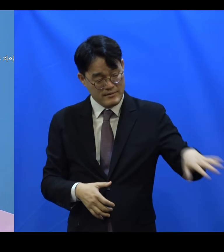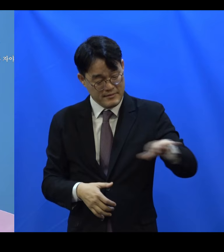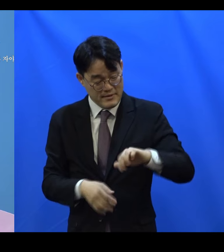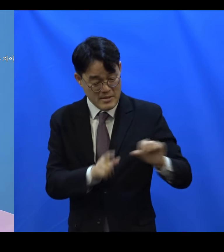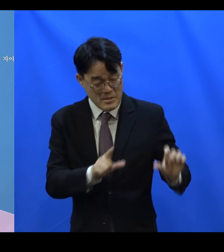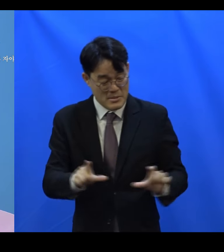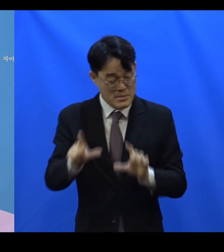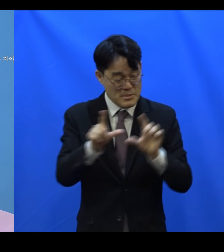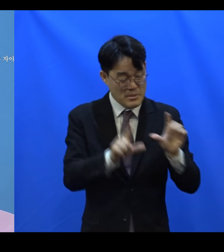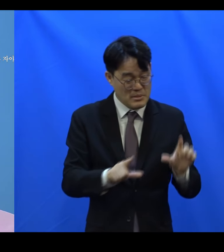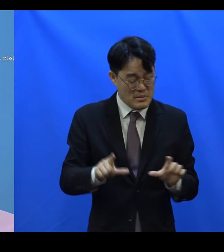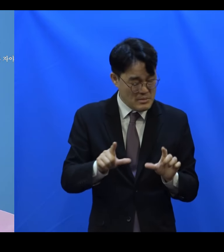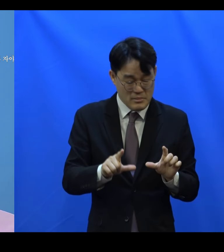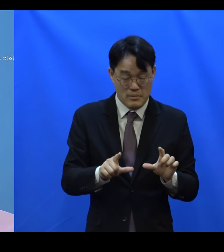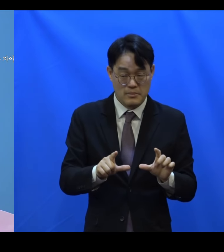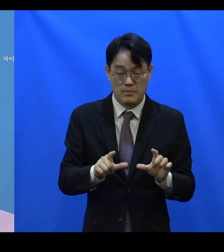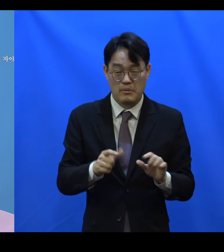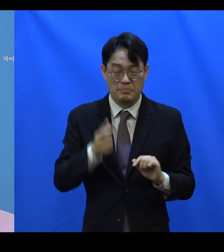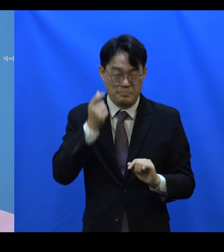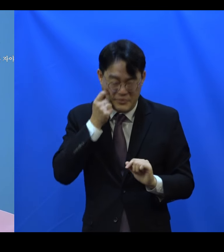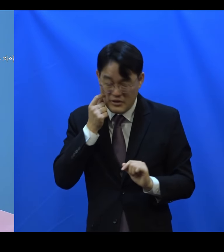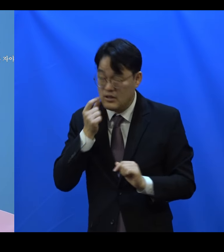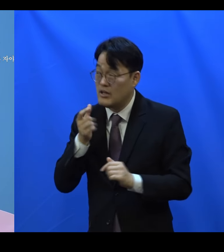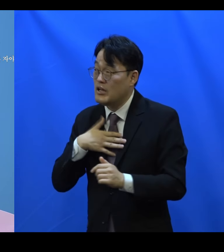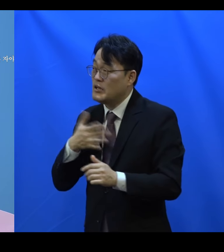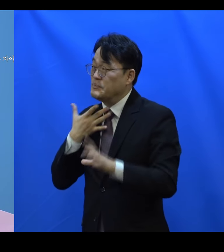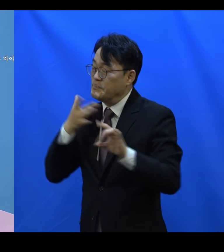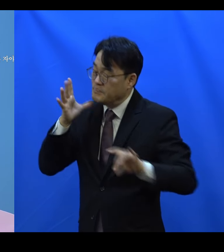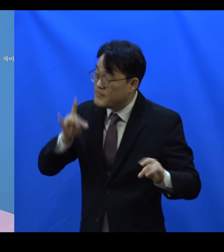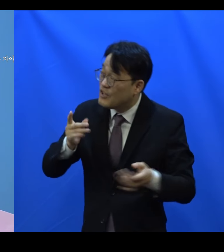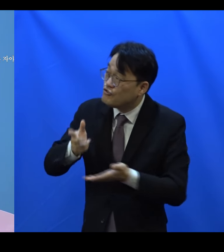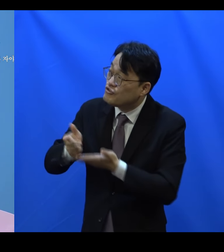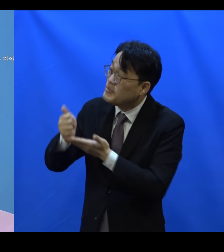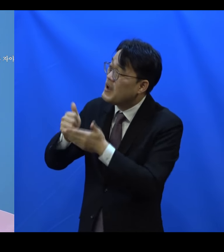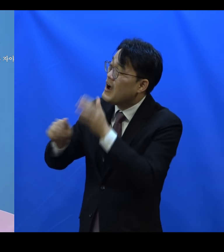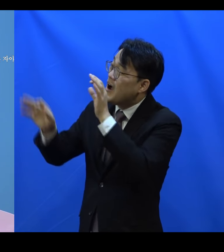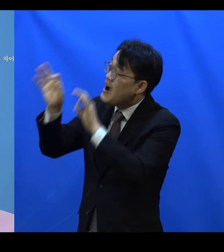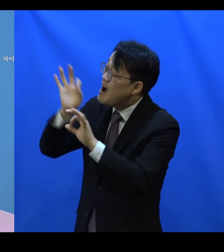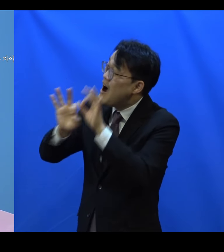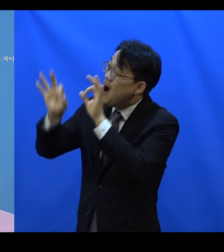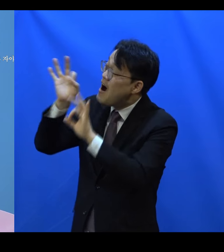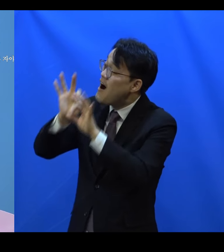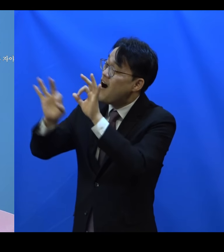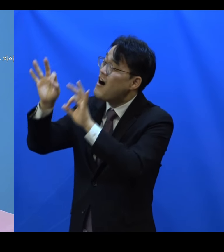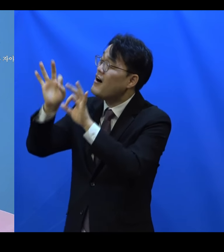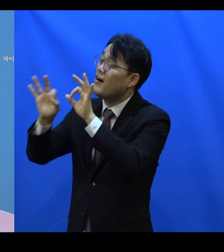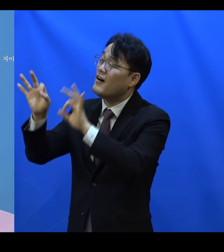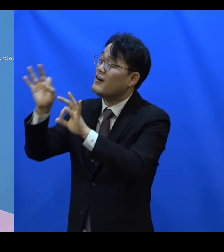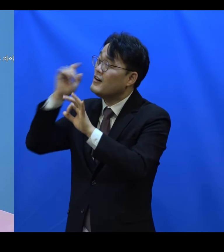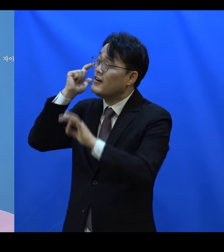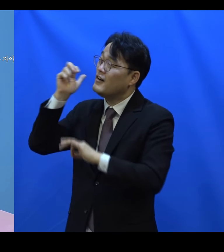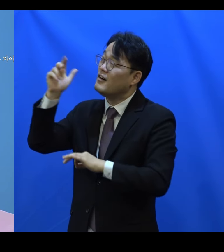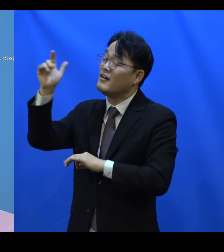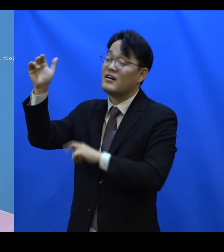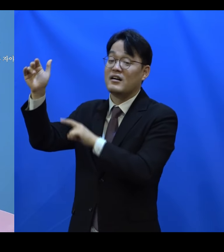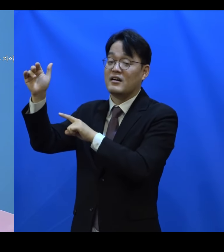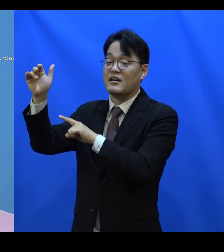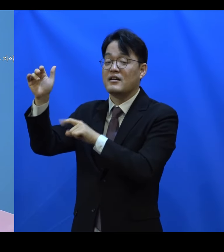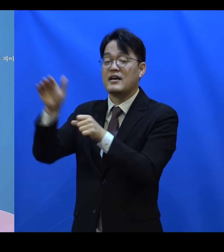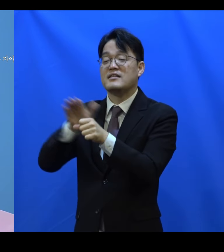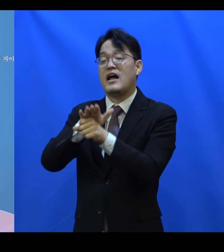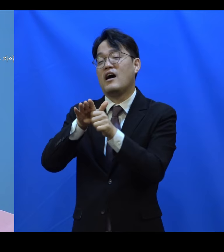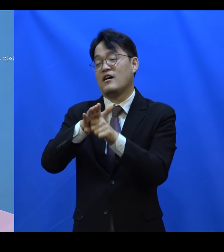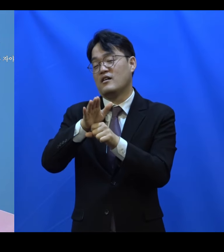물을 갈망하듯이 내 육체가 주를 갈망한다는 거예요. 이렇게 갈망해 보신 적이 있어요? 이때가 이제 사랑의 상사병인 거와 비슷한